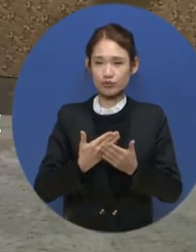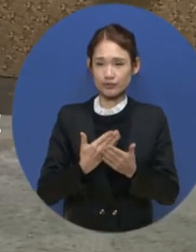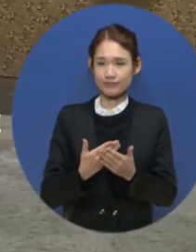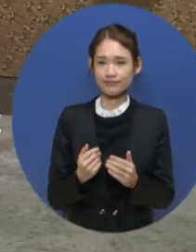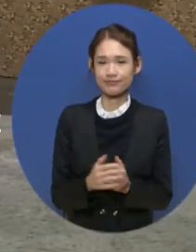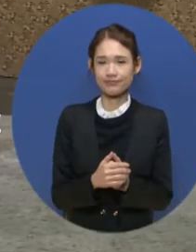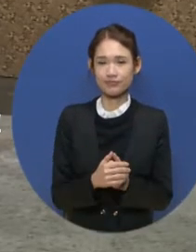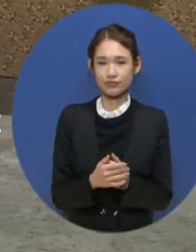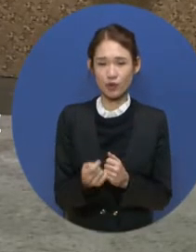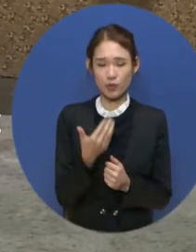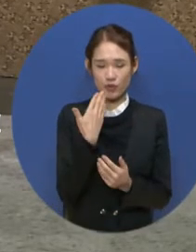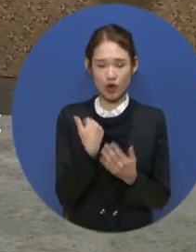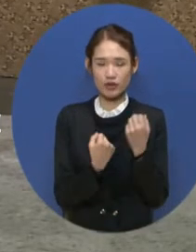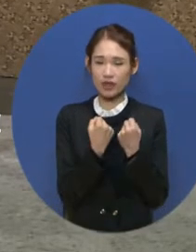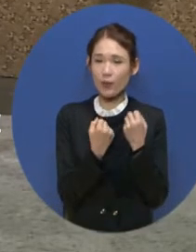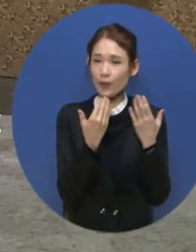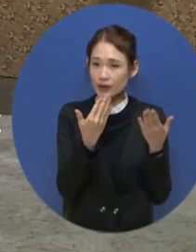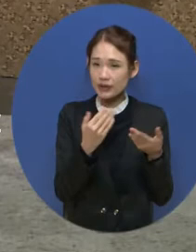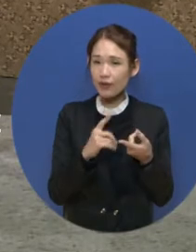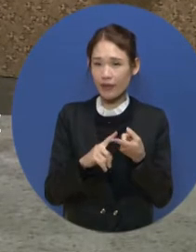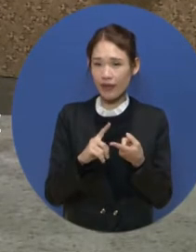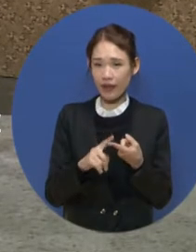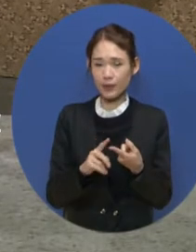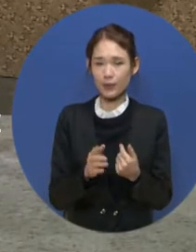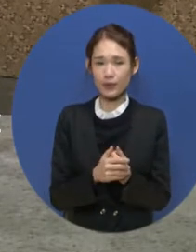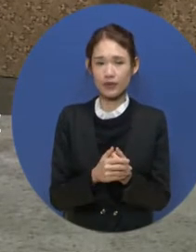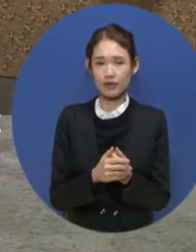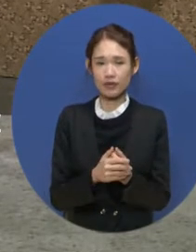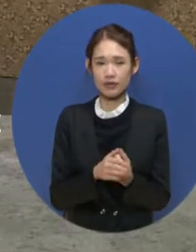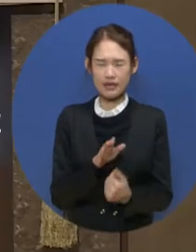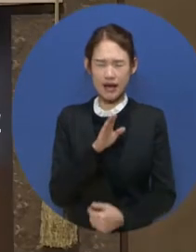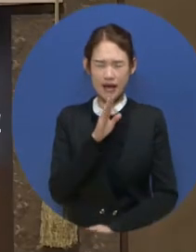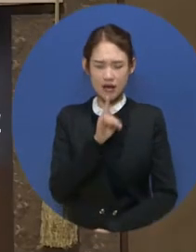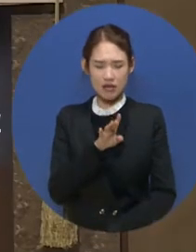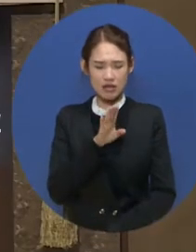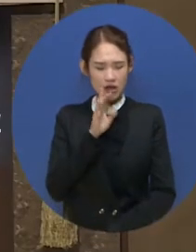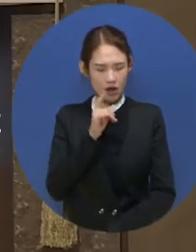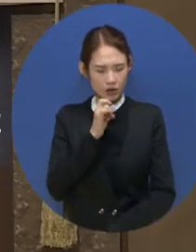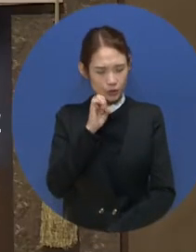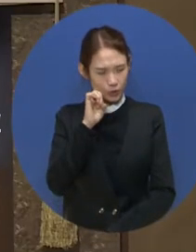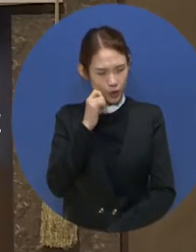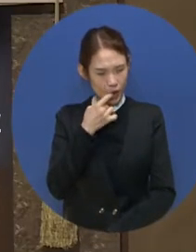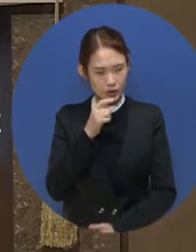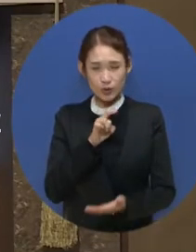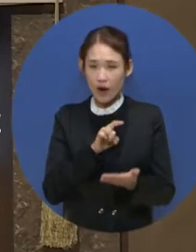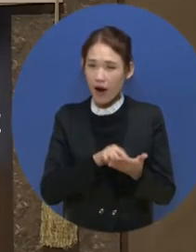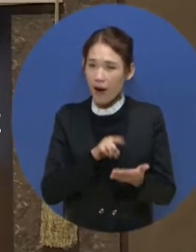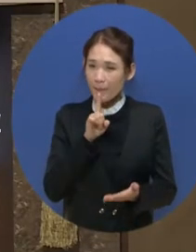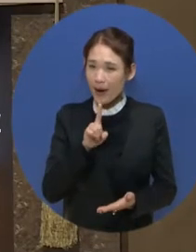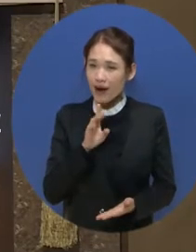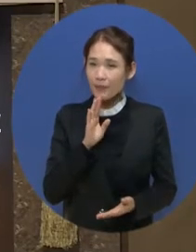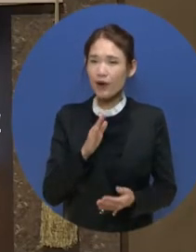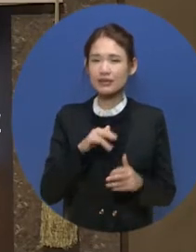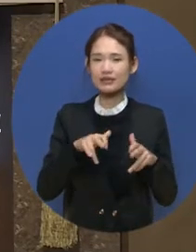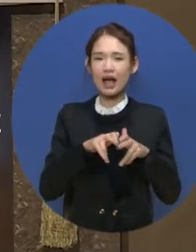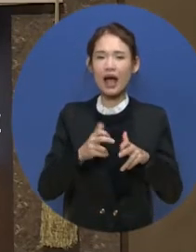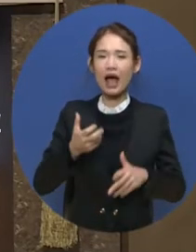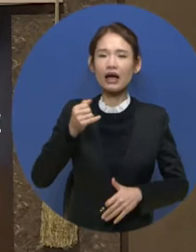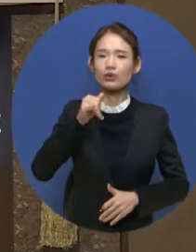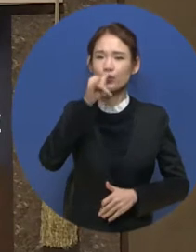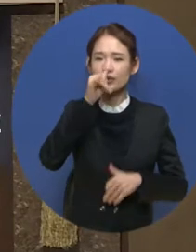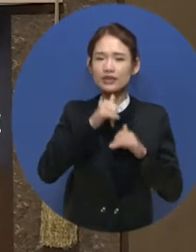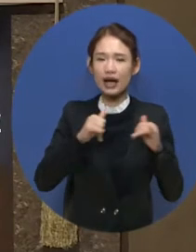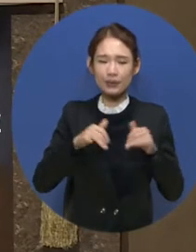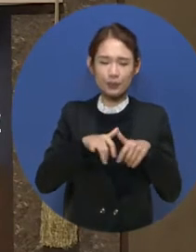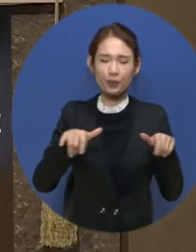저희가 이제 앞서 말씀드렸던 것처럼 사실은 이 말은 이 말이 참 쉬운 말이거든요 장애를 갖고 있는 분들의 보통의 삶을